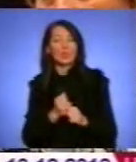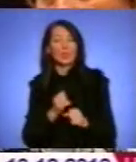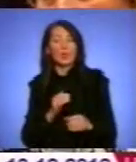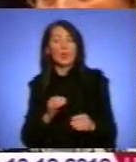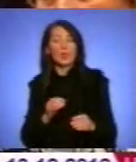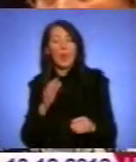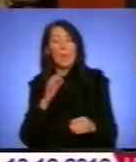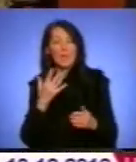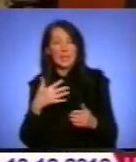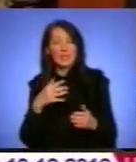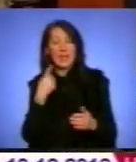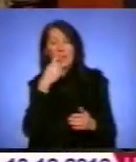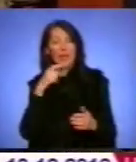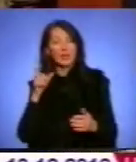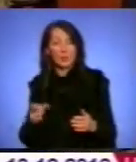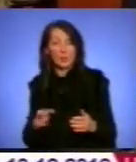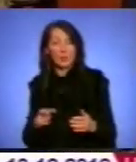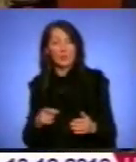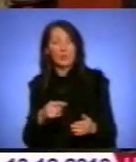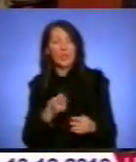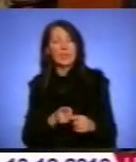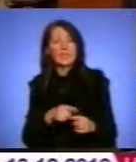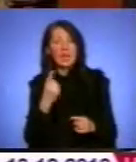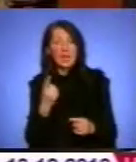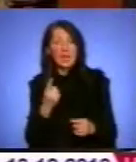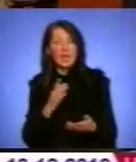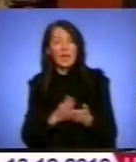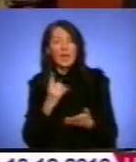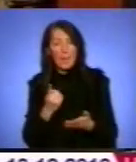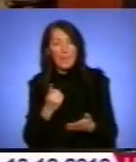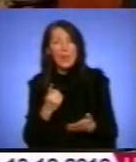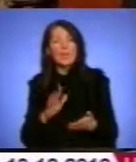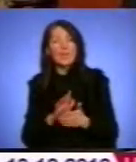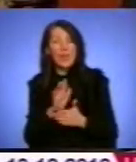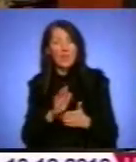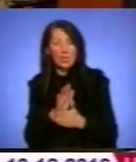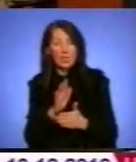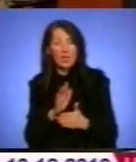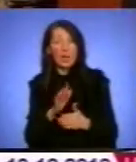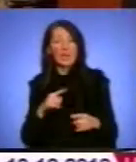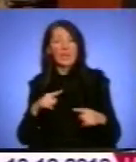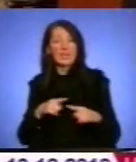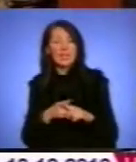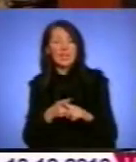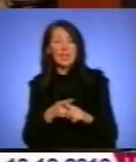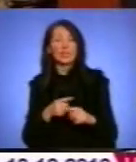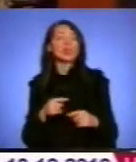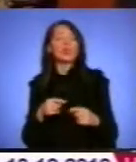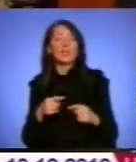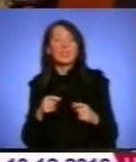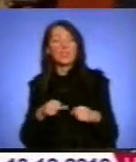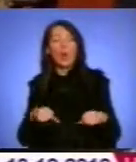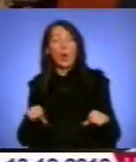його полягає в тому, що це є перше видання якраз інженерно-технічної комісії, і в